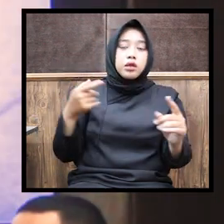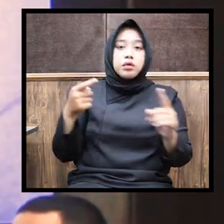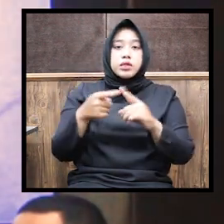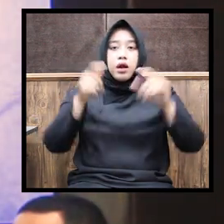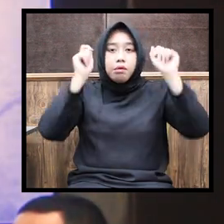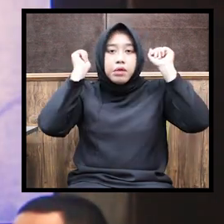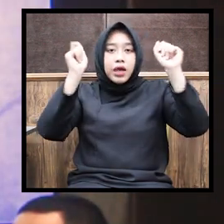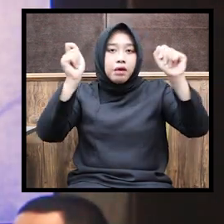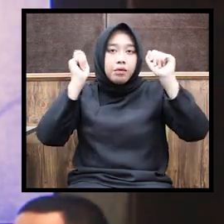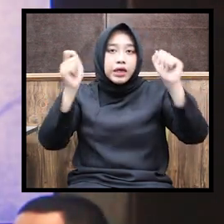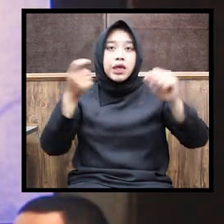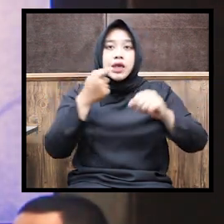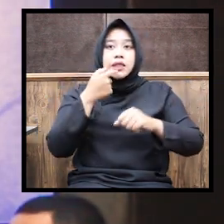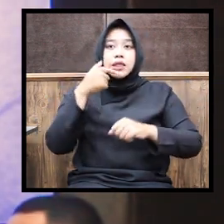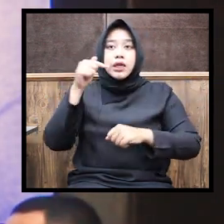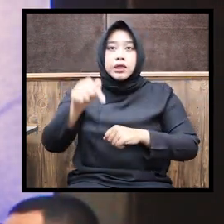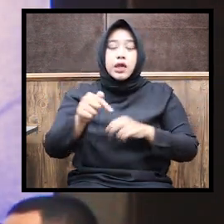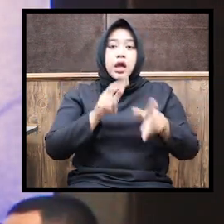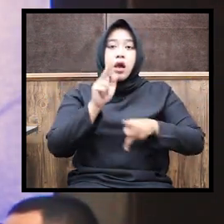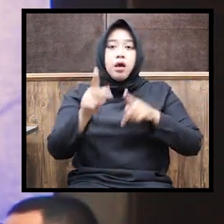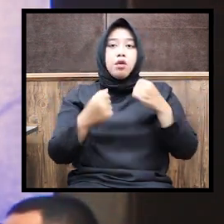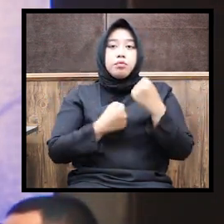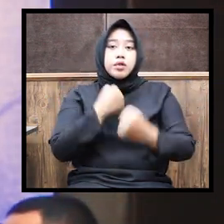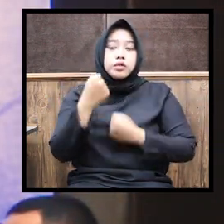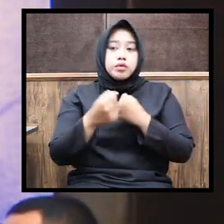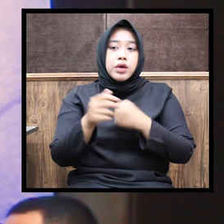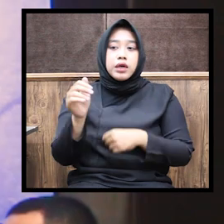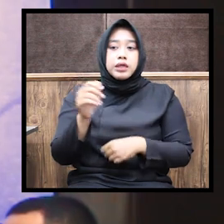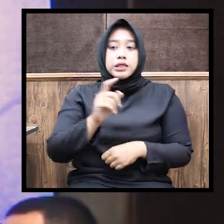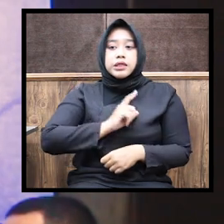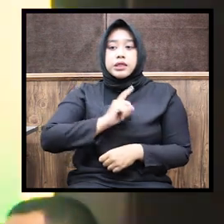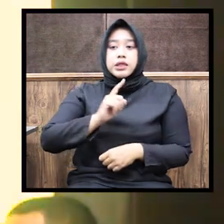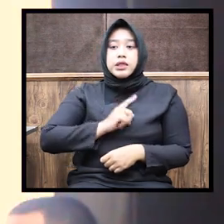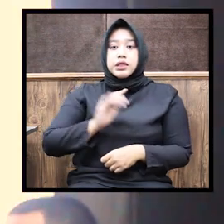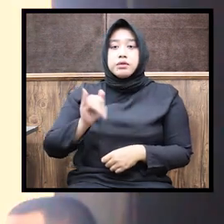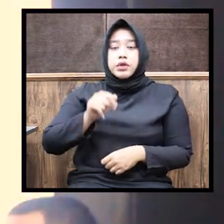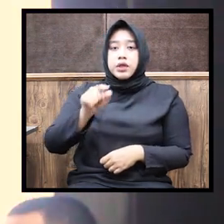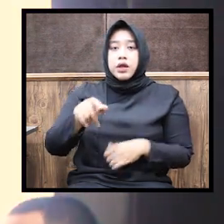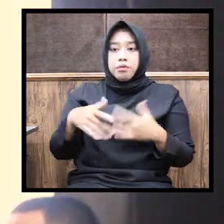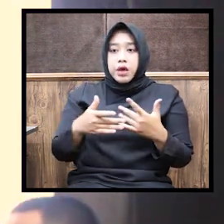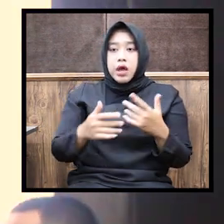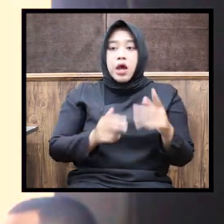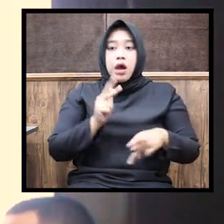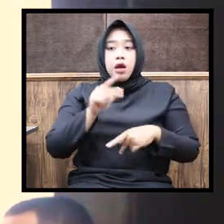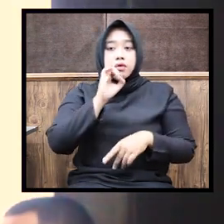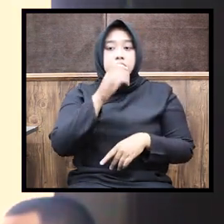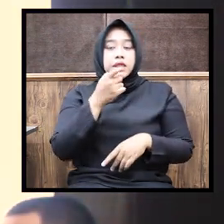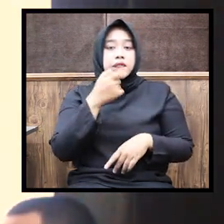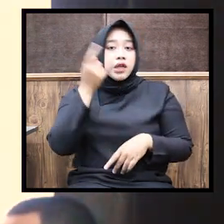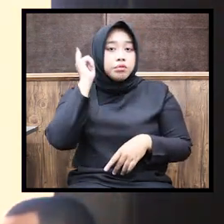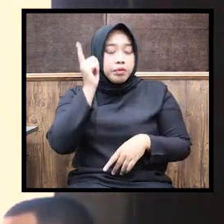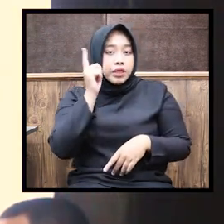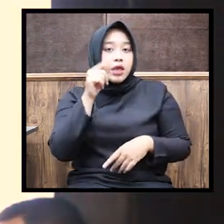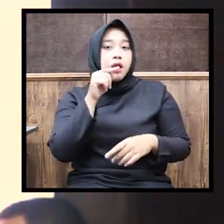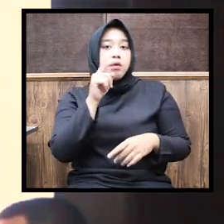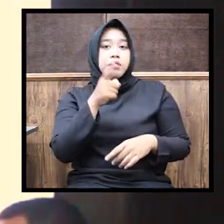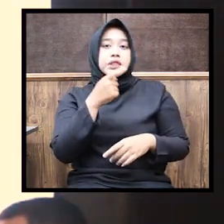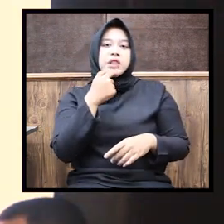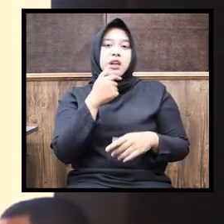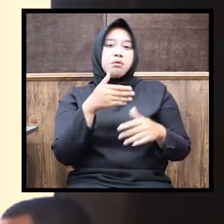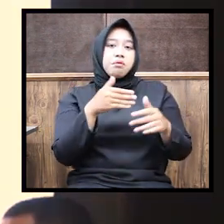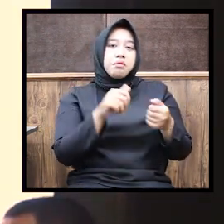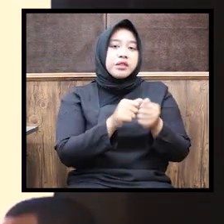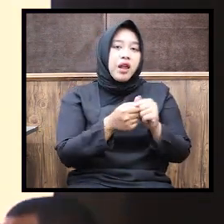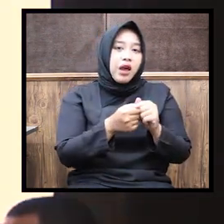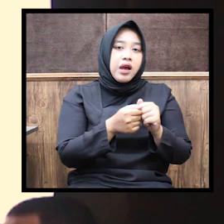ini karena kalau kita berjuang sendiri Sepertinya kalau kita bicara di pemerintah ya kaitannya pasti dengan penganggaran dan